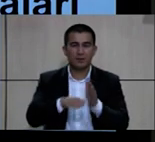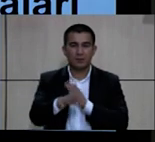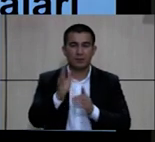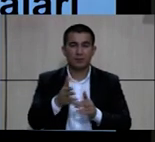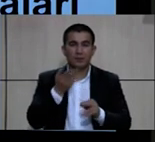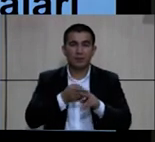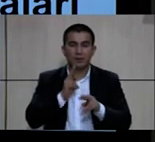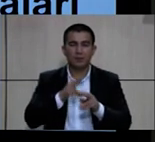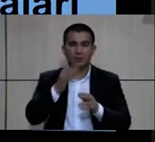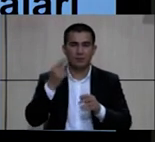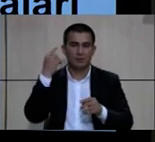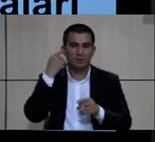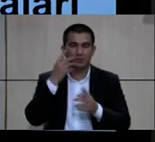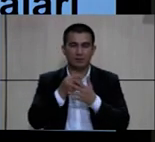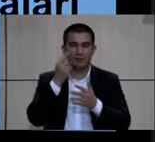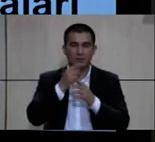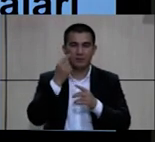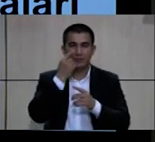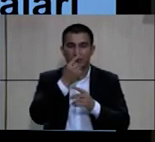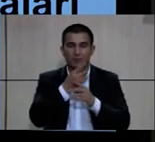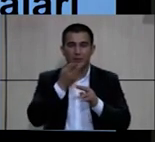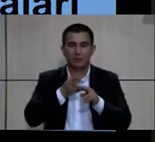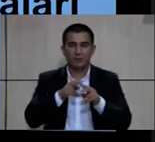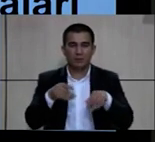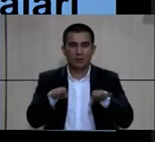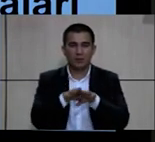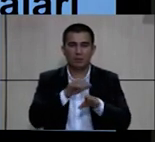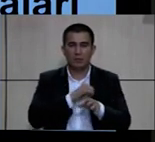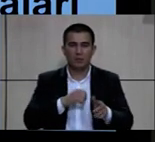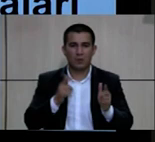va quloq teshigi teri burmalari yopiladi.